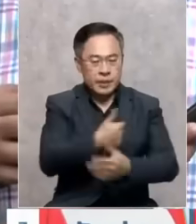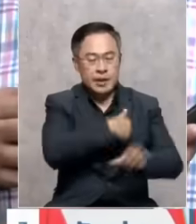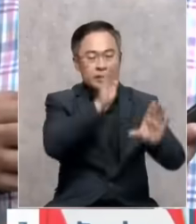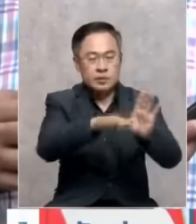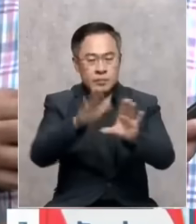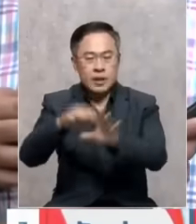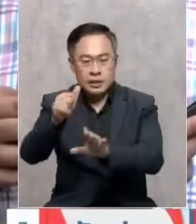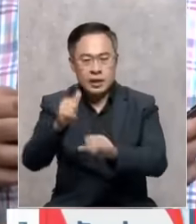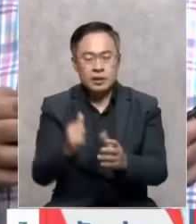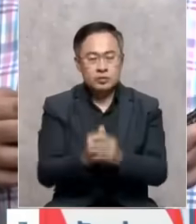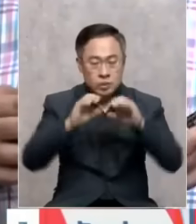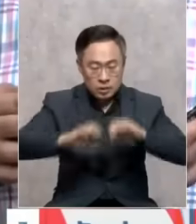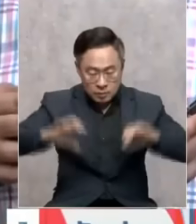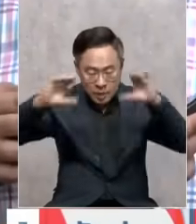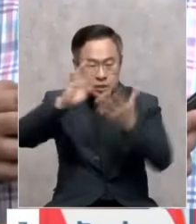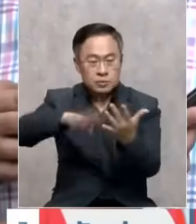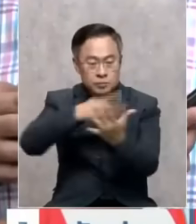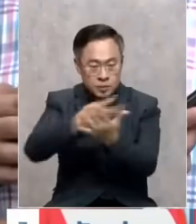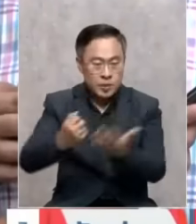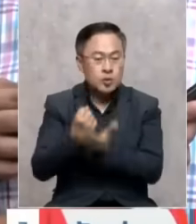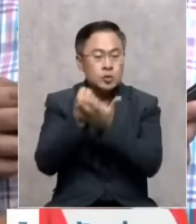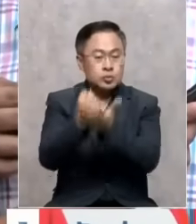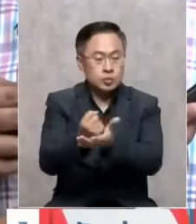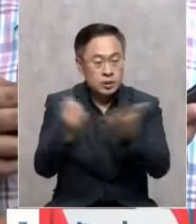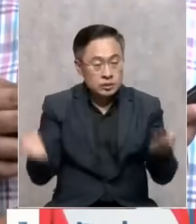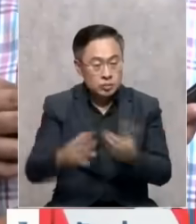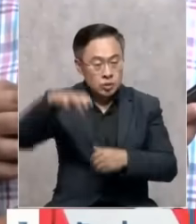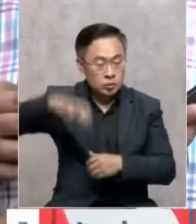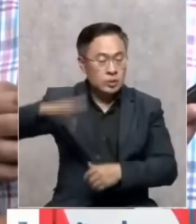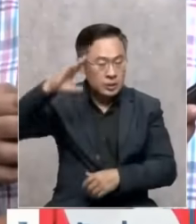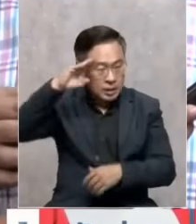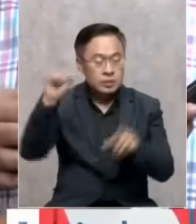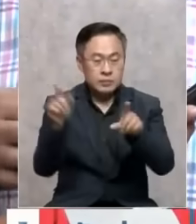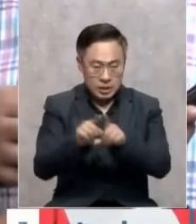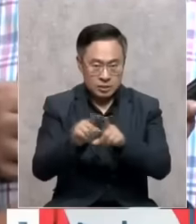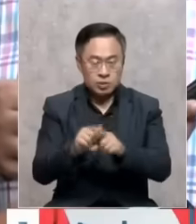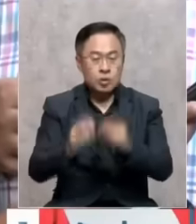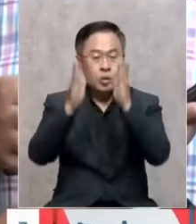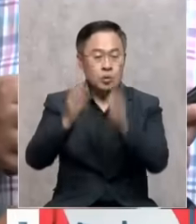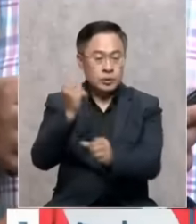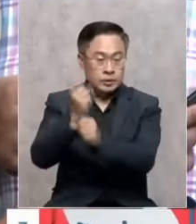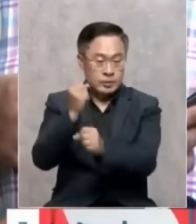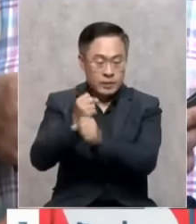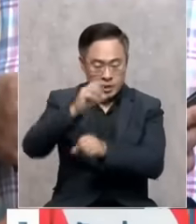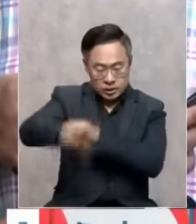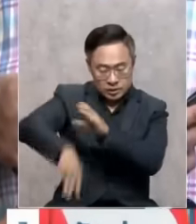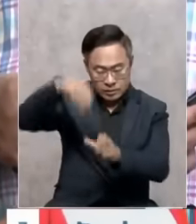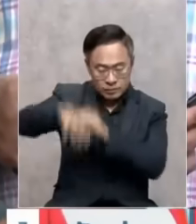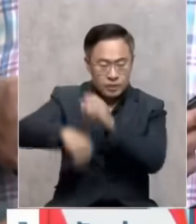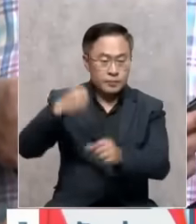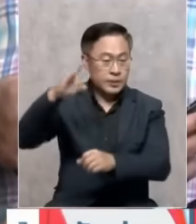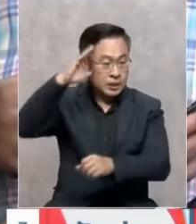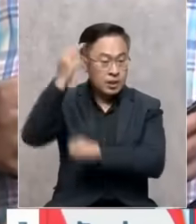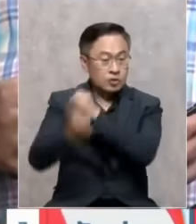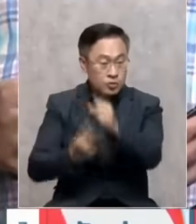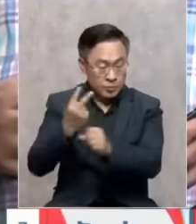ำกับแล้วก็สนับสนุนเพราะฉะนั้นไม่หนักใจครับแล้วก็ถามว่าปรับลดกำลังพลเนี่ยบอกจะเริ่มเมษายนปีหน้าบางคนบอกช้า